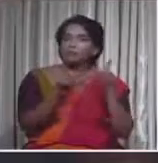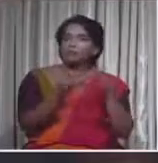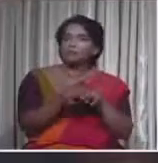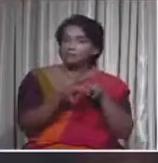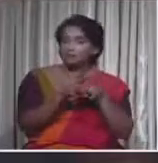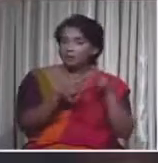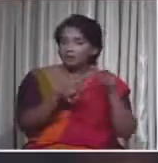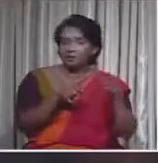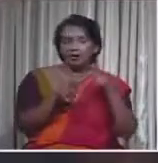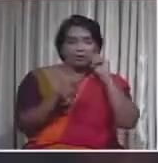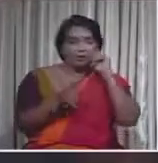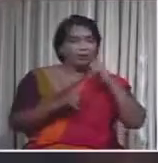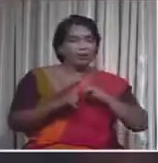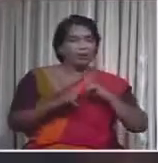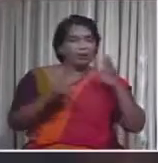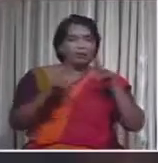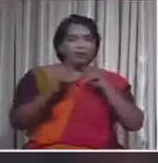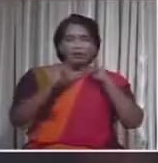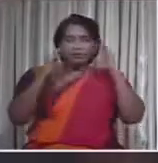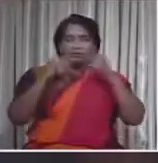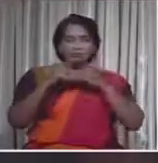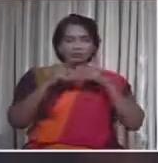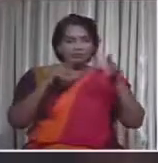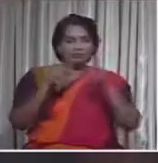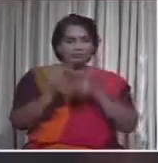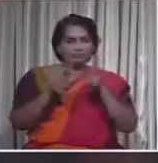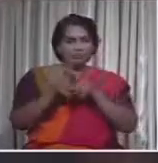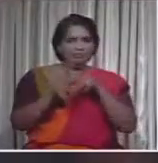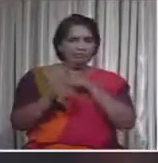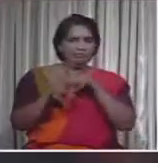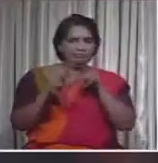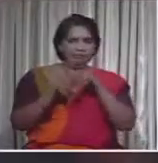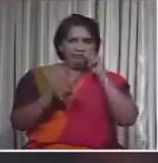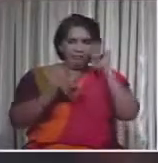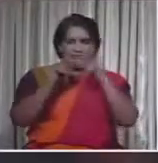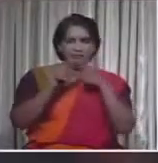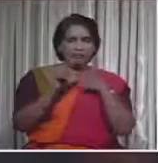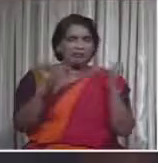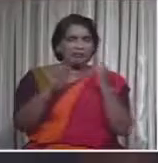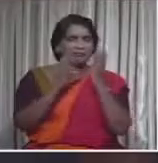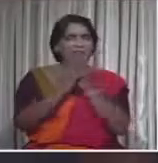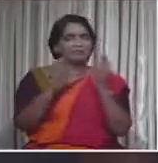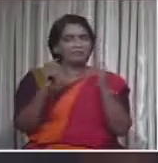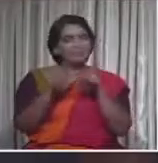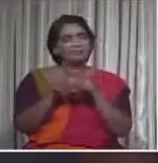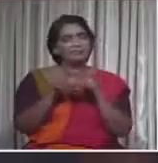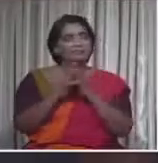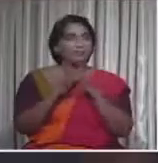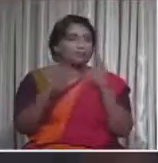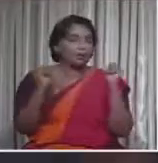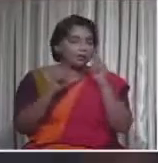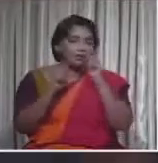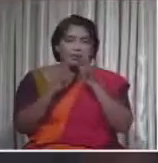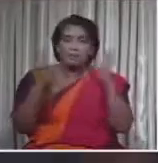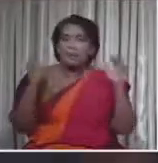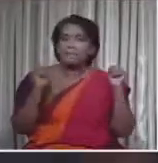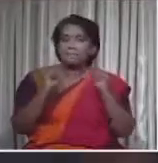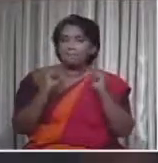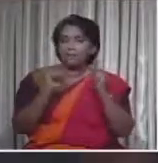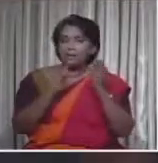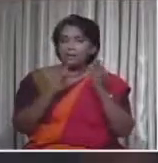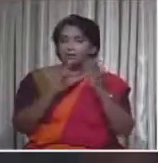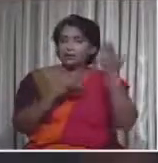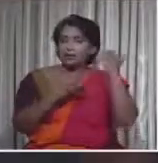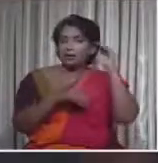මේ ජන ජීවිතය යථාවත්ව පවත්වාගෙන යාම සඳහා මේ ජනතාවගේ බිය තුරන් කරන එක විශාල බියකින් ඉන්නේ.